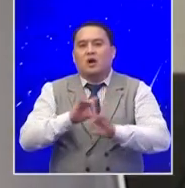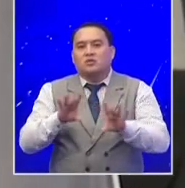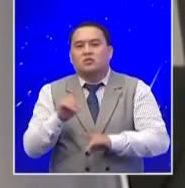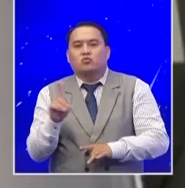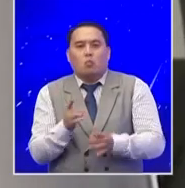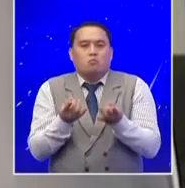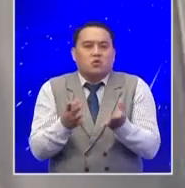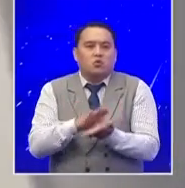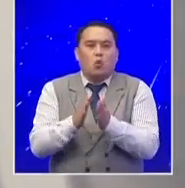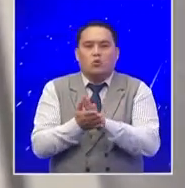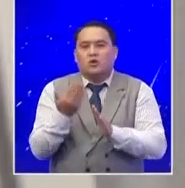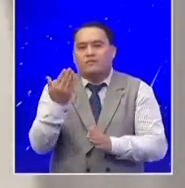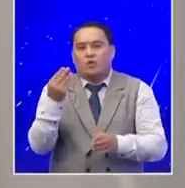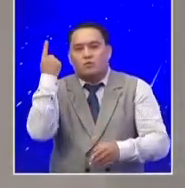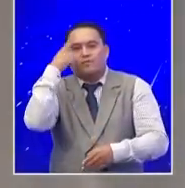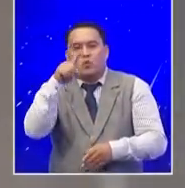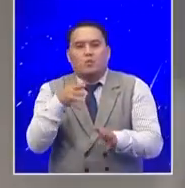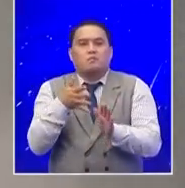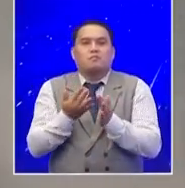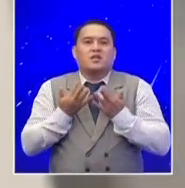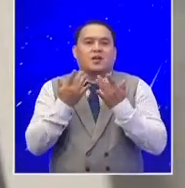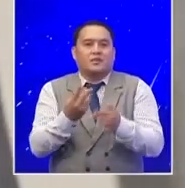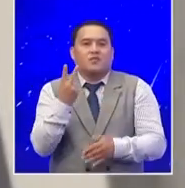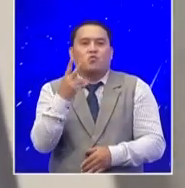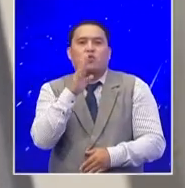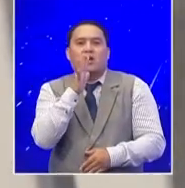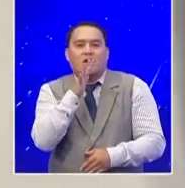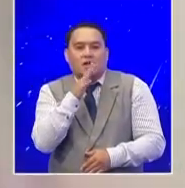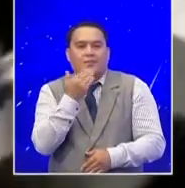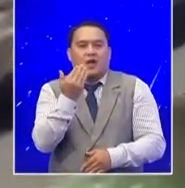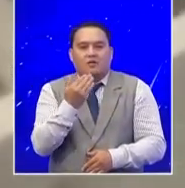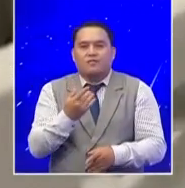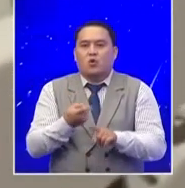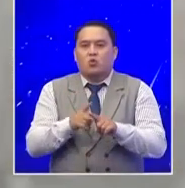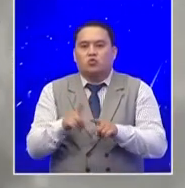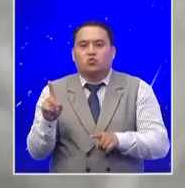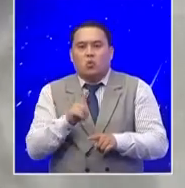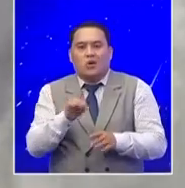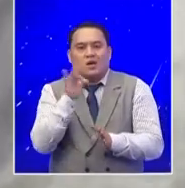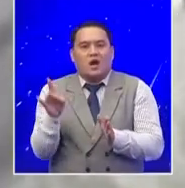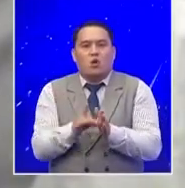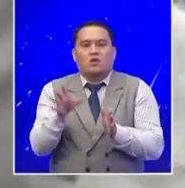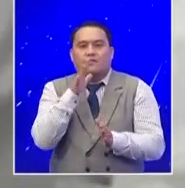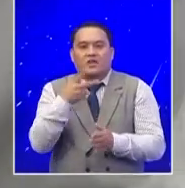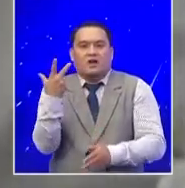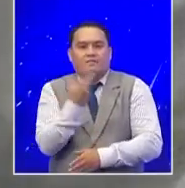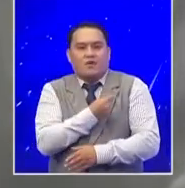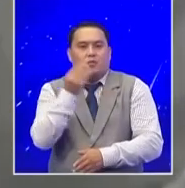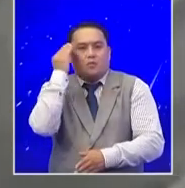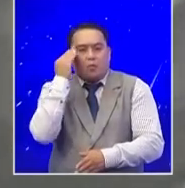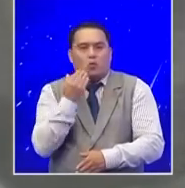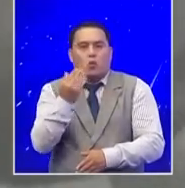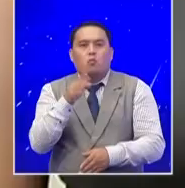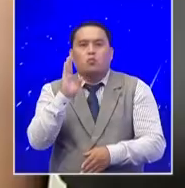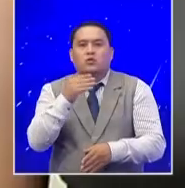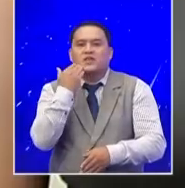в обычных условиях на ее разработку могло потребоваться более 2 лет. Впрочем, несмотря на рекордные сроки, вакцина, по мнению Трампа,